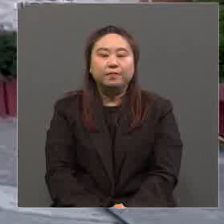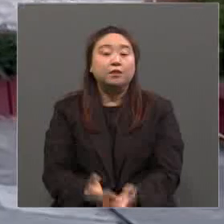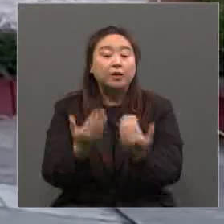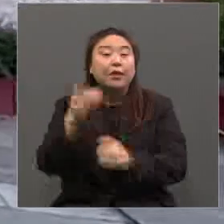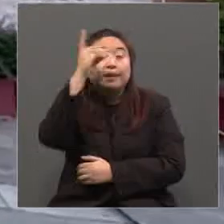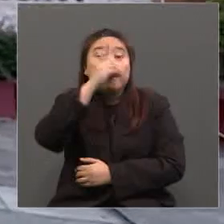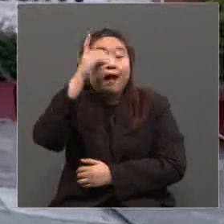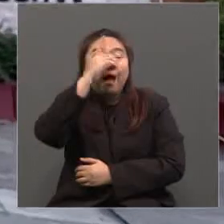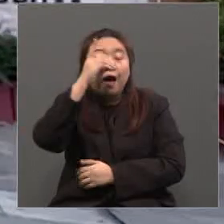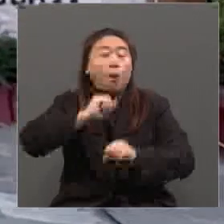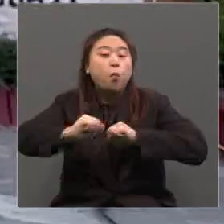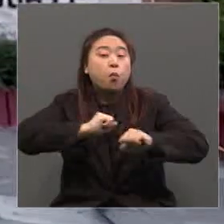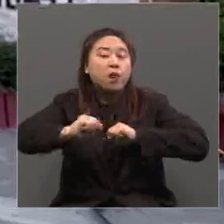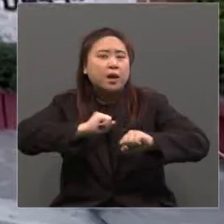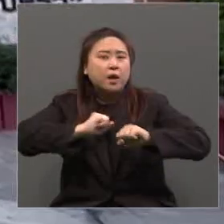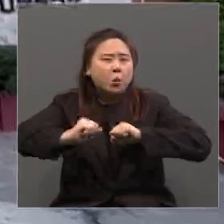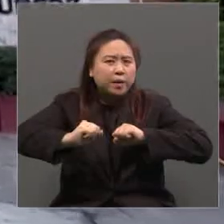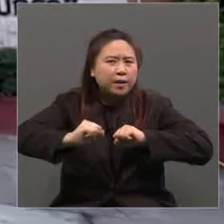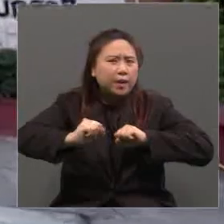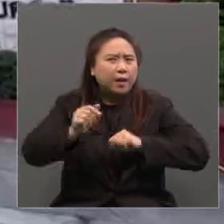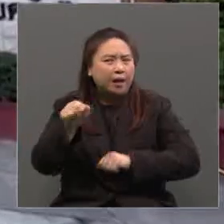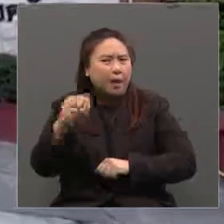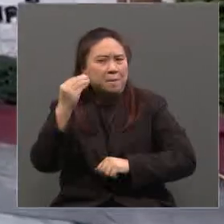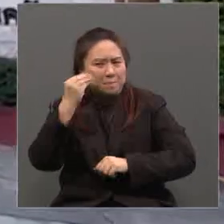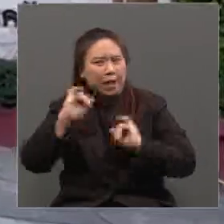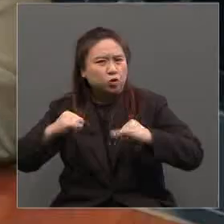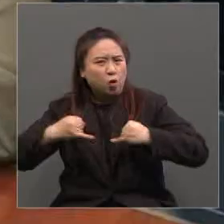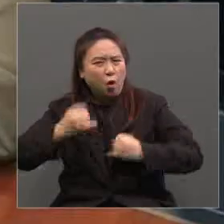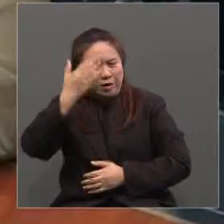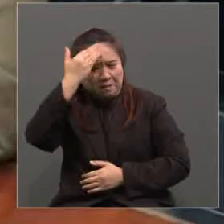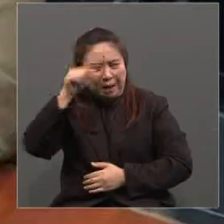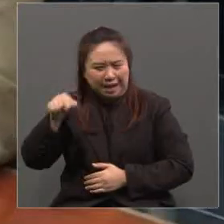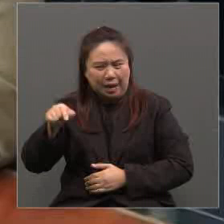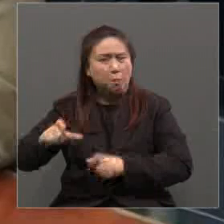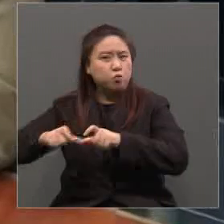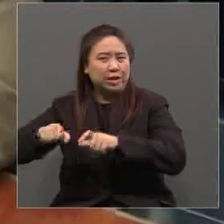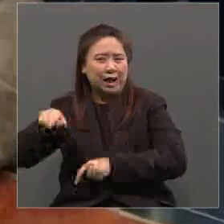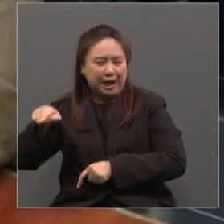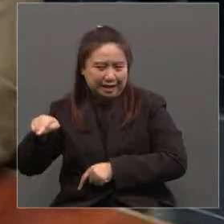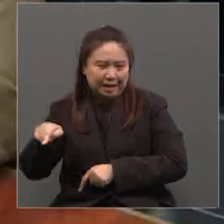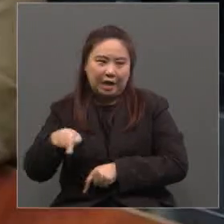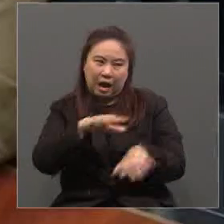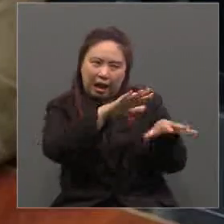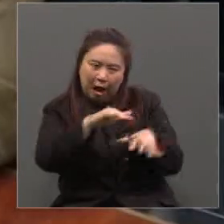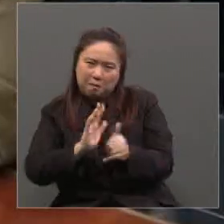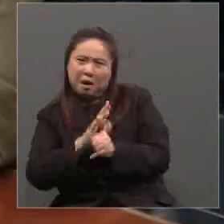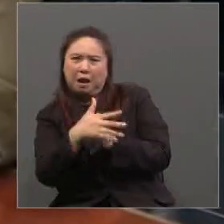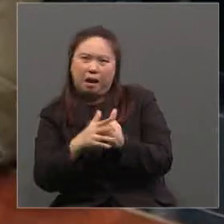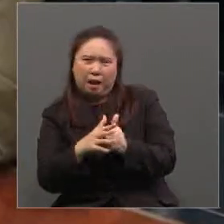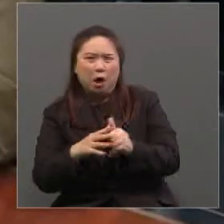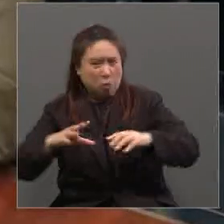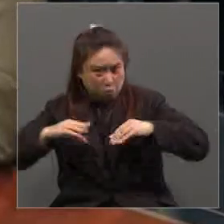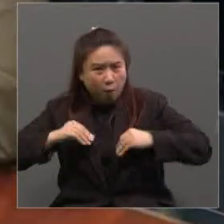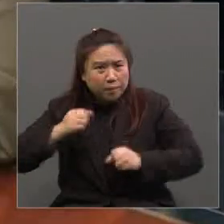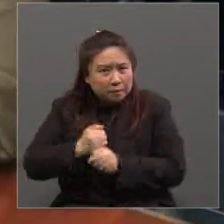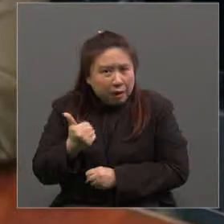นักแสดงวัยรุ่นที่หลายคนถามถึงว่าเอ๊ะเป็นเจ้าของบ้านปล่อยให้เขามาทำเหตุการณ์แบบนี้ได้อย่างไรก็พบว่าคือนอกจากให้ส